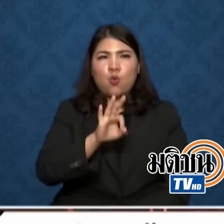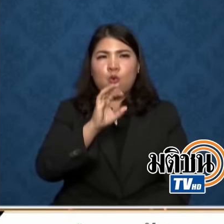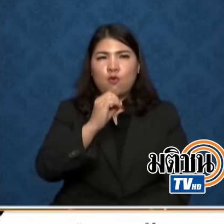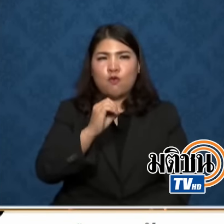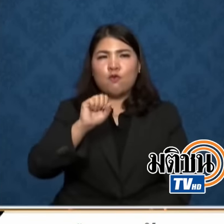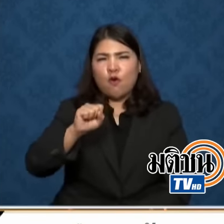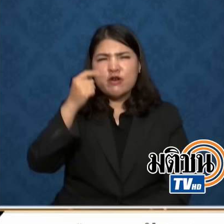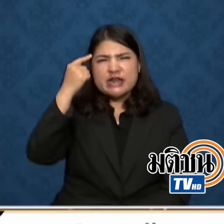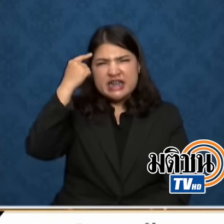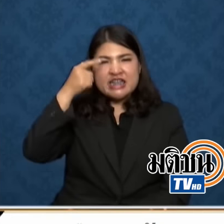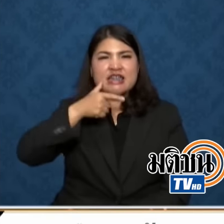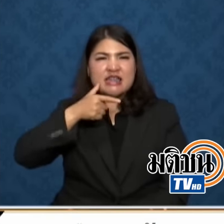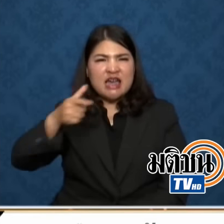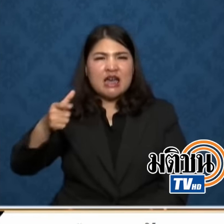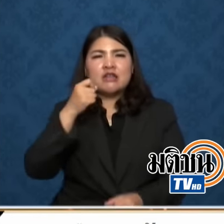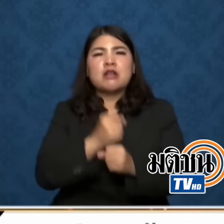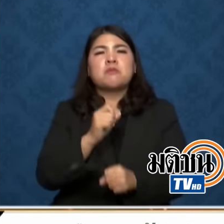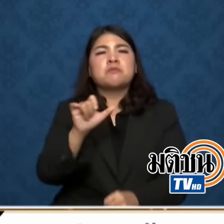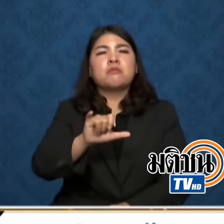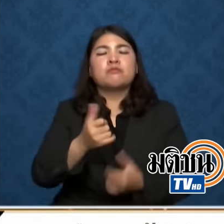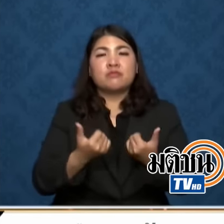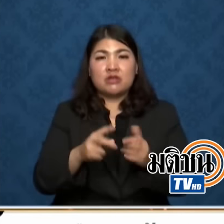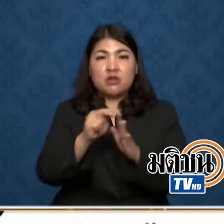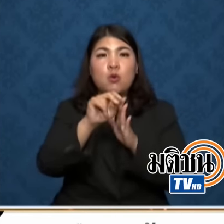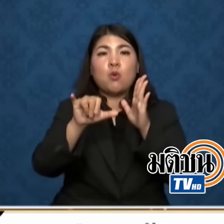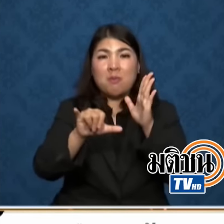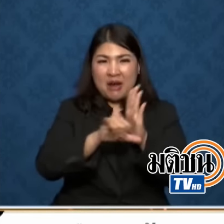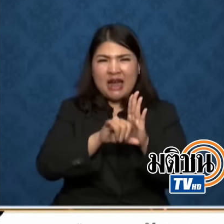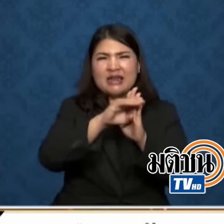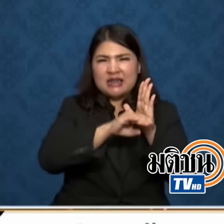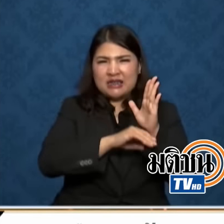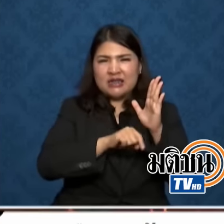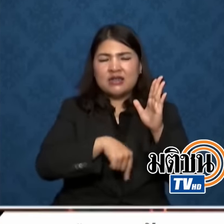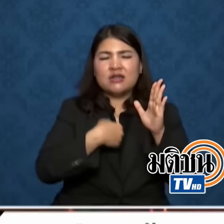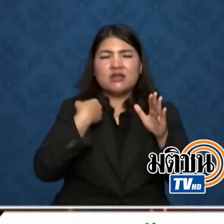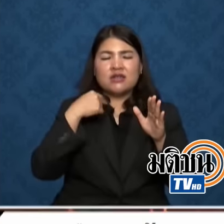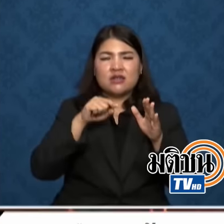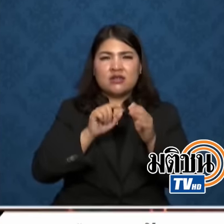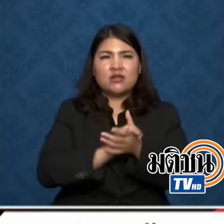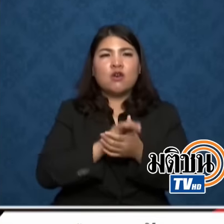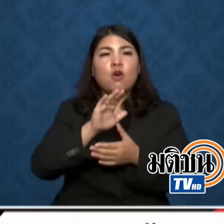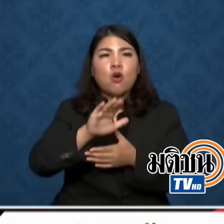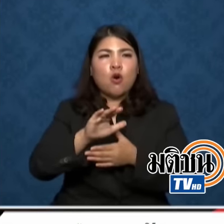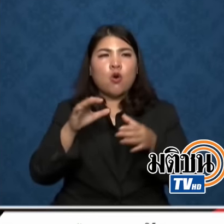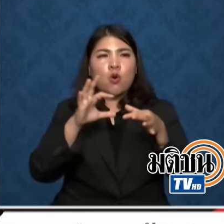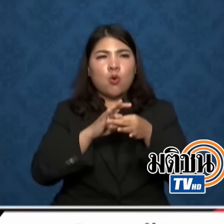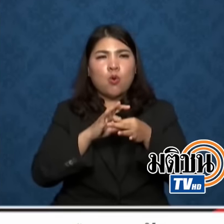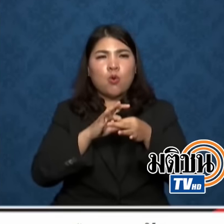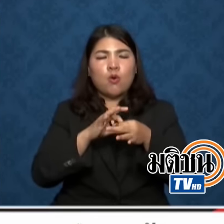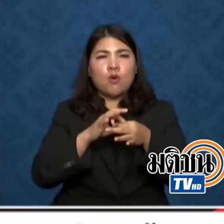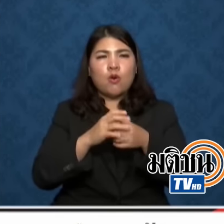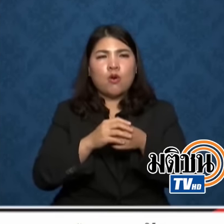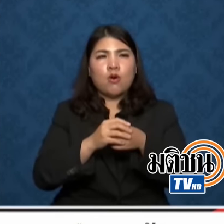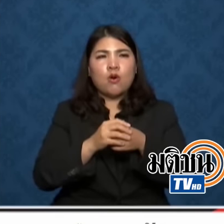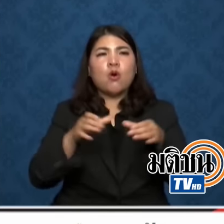ญ่ทำยังครับนะครับท่านประธานนโยบายนี้ครับเป็นนโยบายเรือธงนะครับของพรรคก้าวไกลเลยพรรค